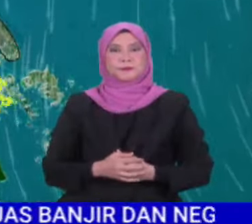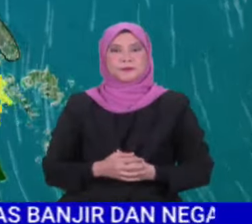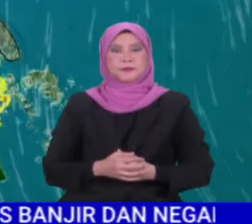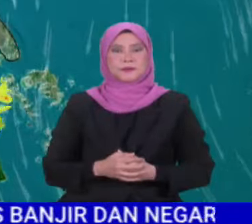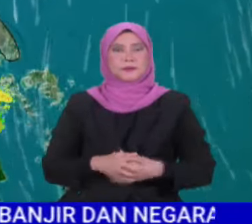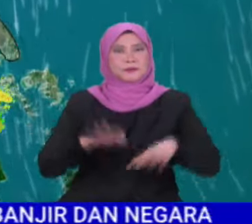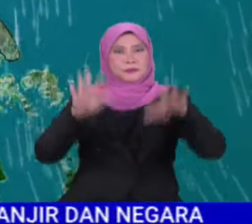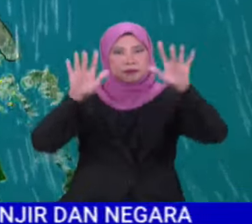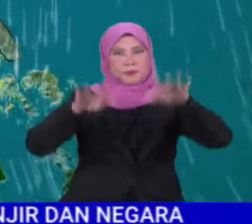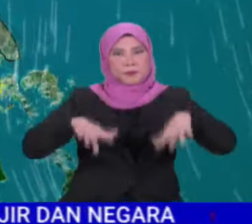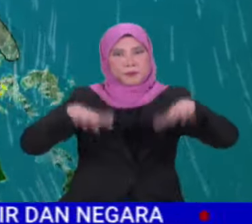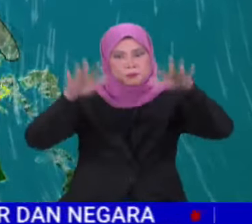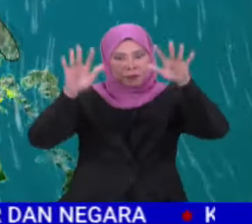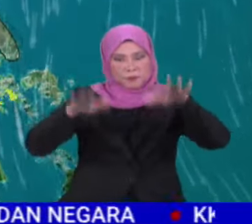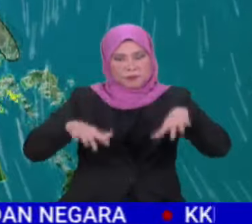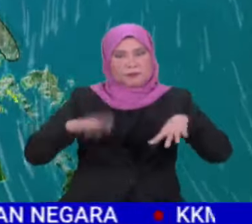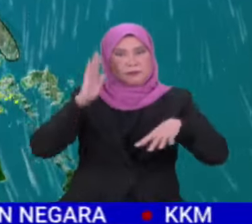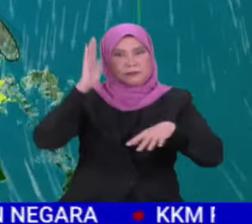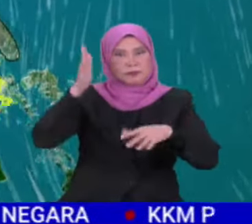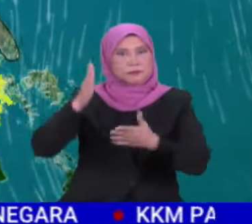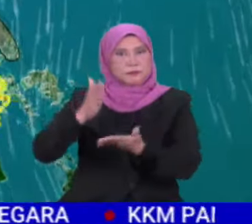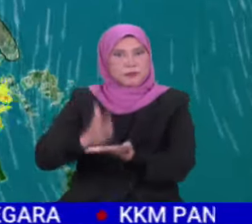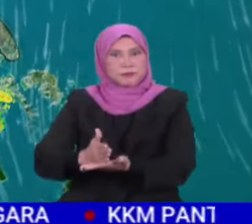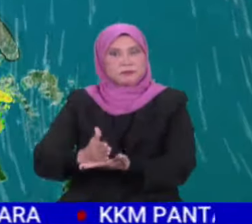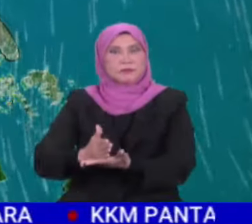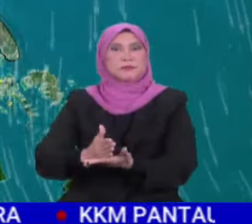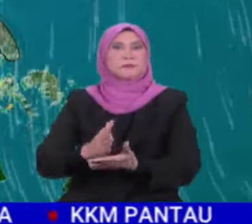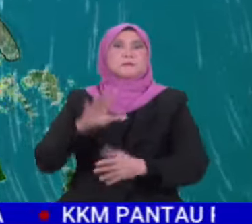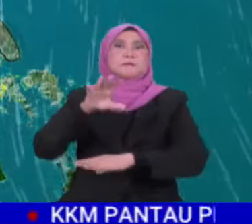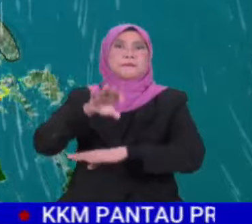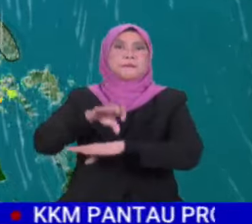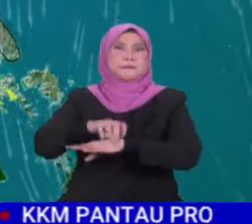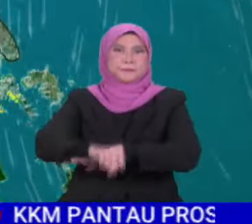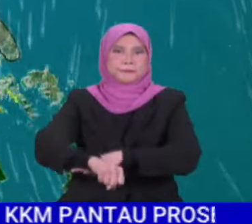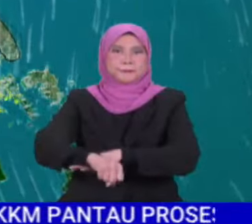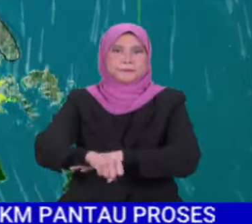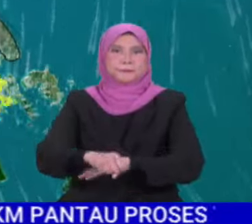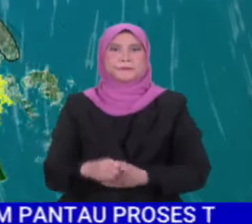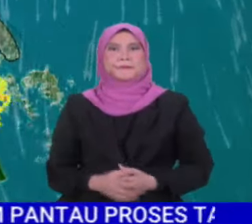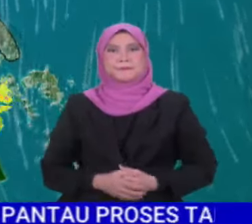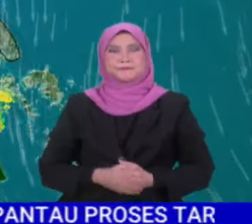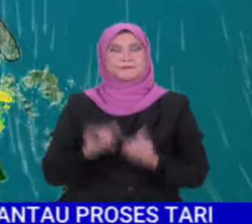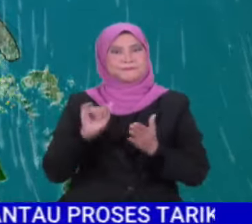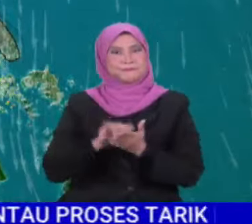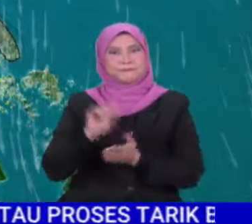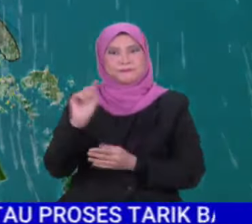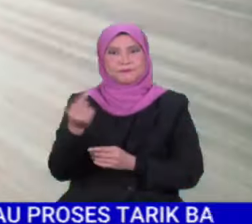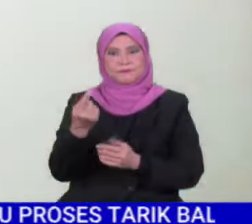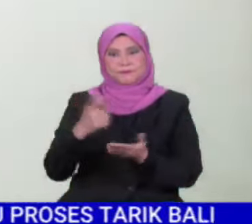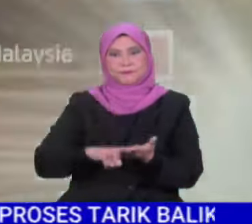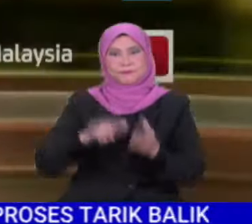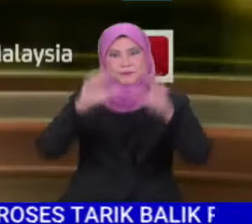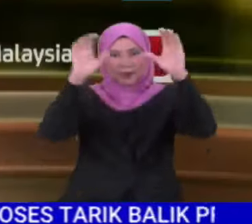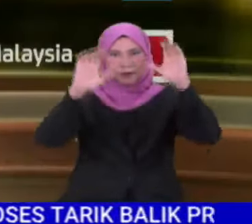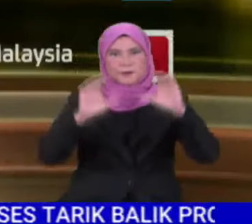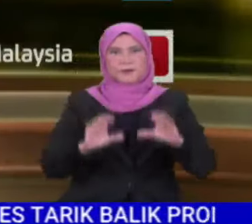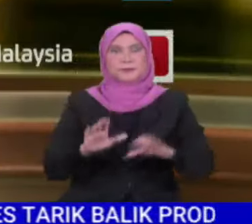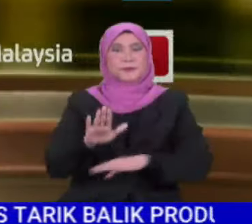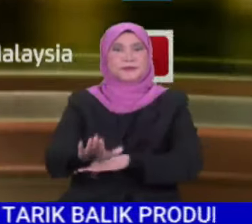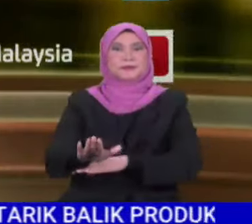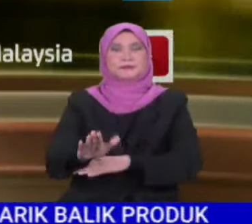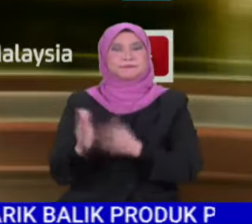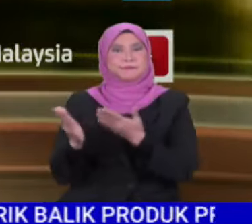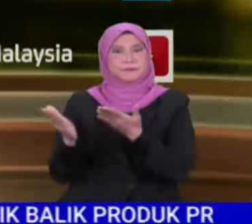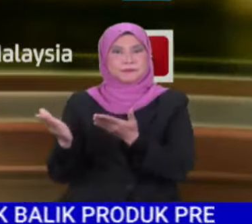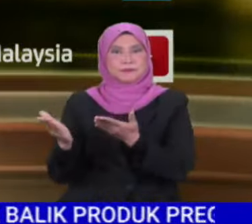ini dijangkakan akan berangsur reda menjelang malam nanti. Baiklah, sekian sahaja laporan cuaca untuk petang ini. Sekarang